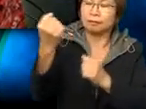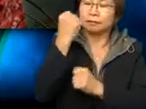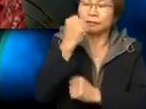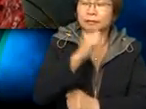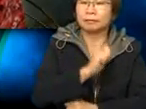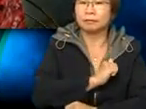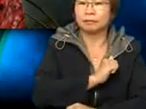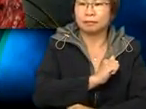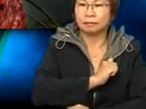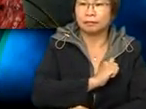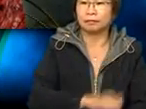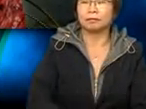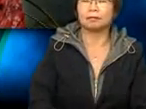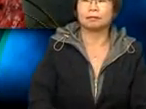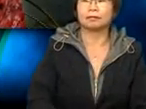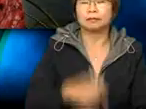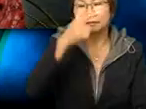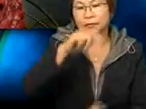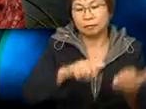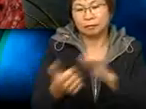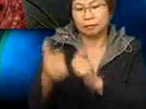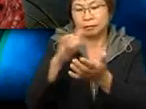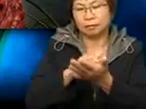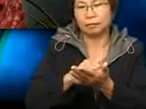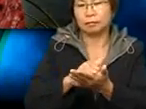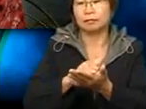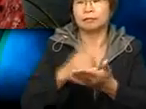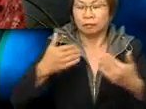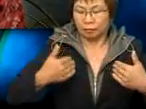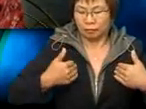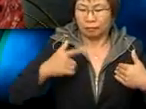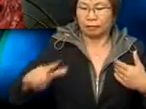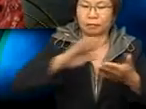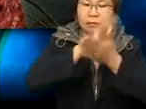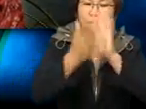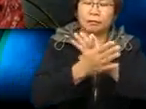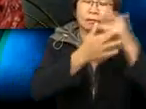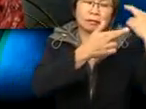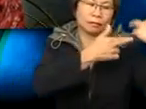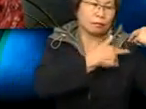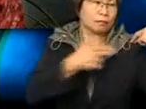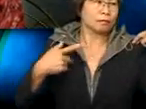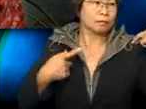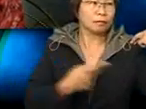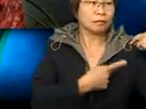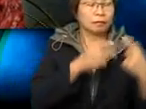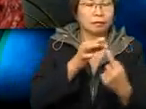diri. Oleh itu, adalah menjadi tanggungjawab kita,